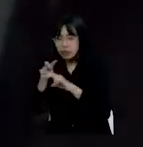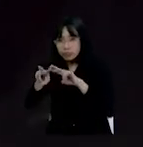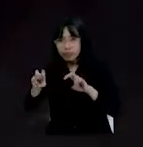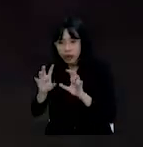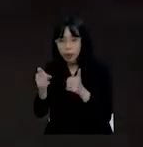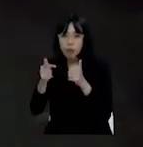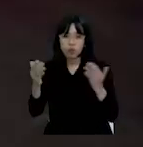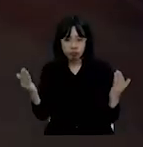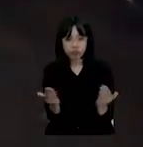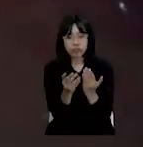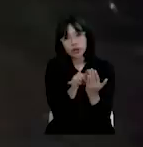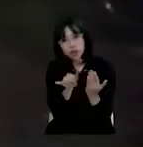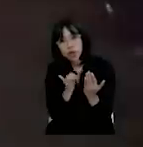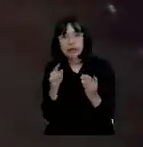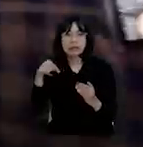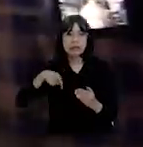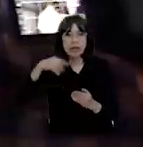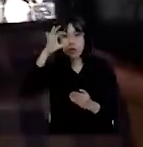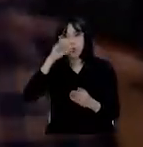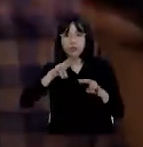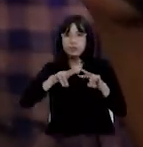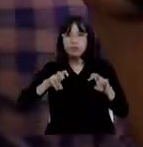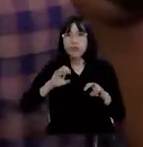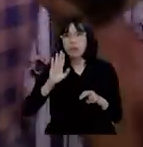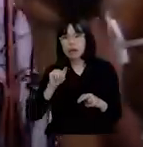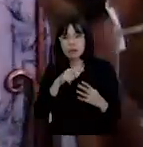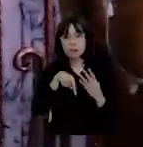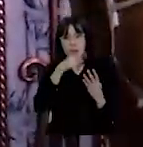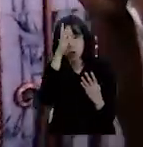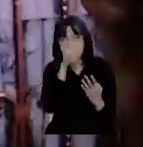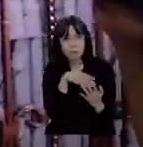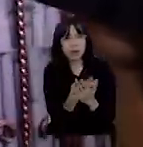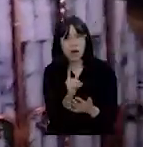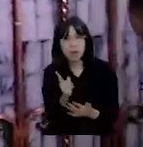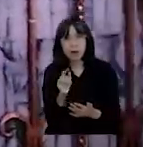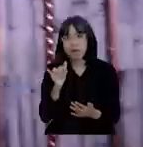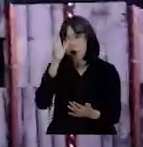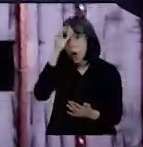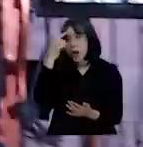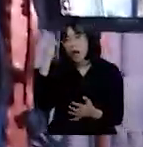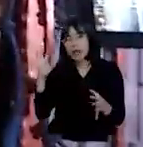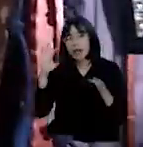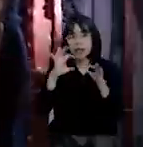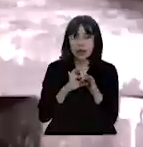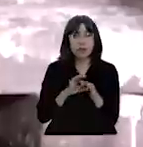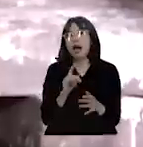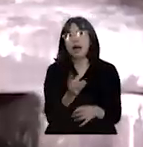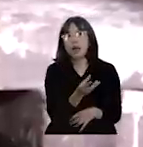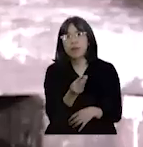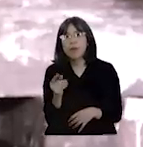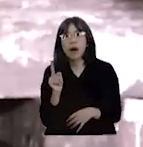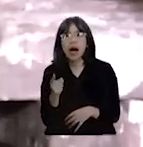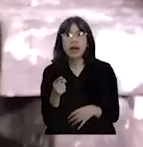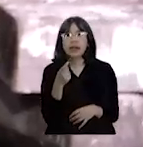masih mendalami sebab dan motif tewasnya keempat jenazah dengan bekerja sama dengan para ahli. Penyidik sudah mengantongi beberapa temuan, salah satunya